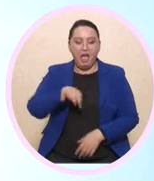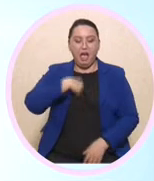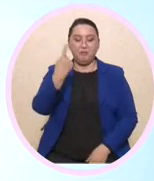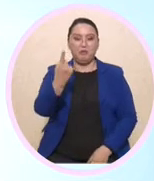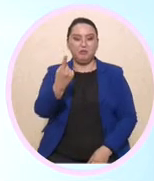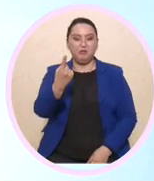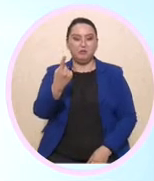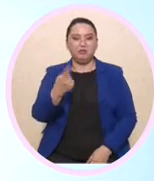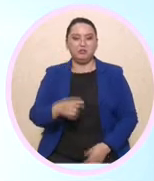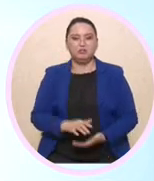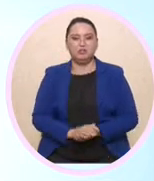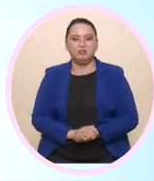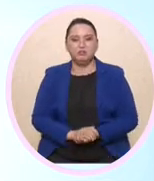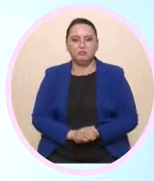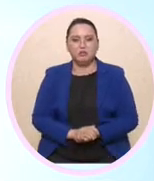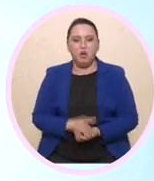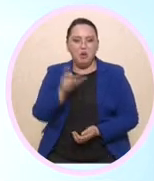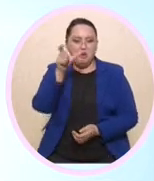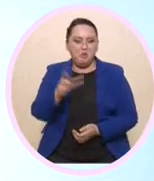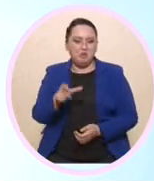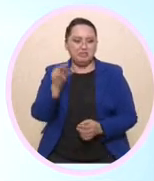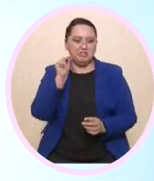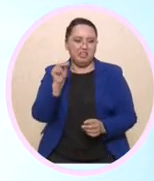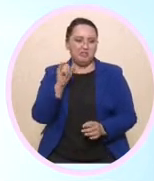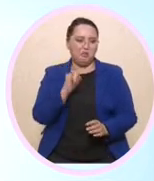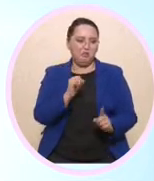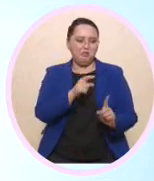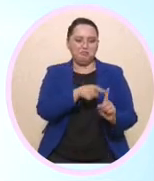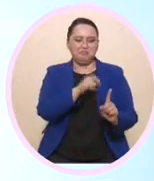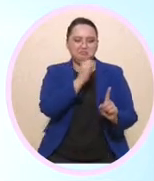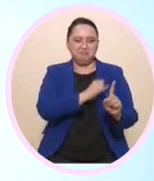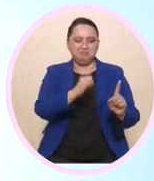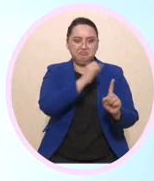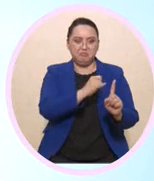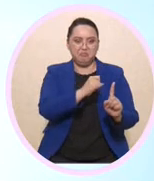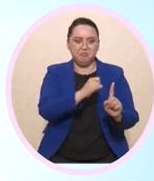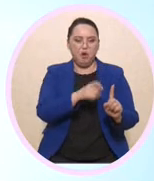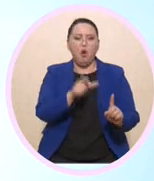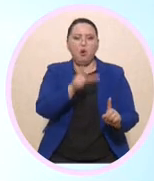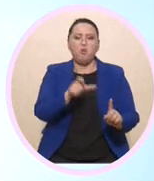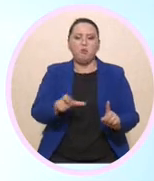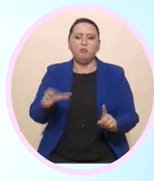ашигладаг, хүн чанар муутай, хүний тусыг хүсэр хайдаг.